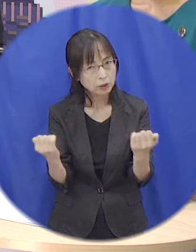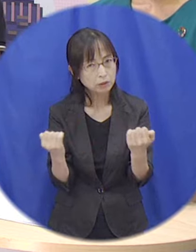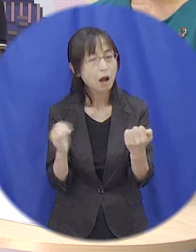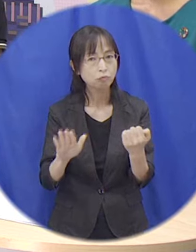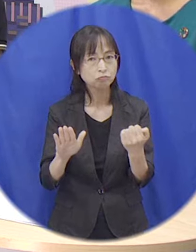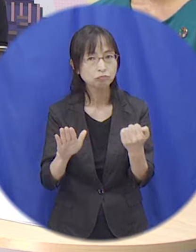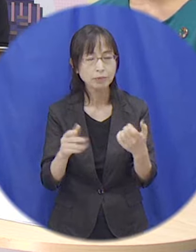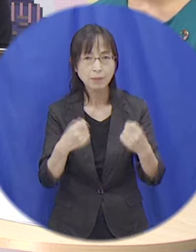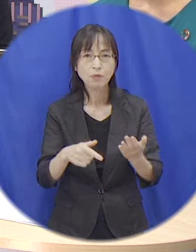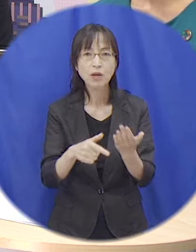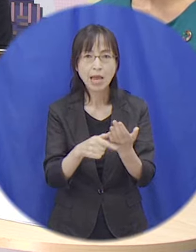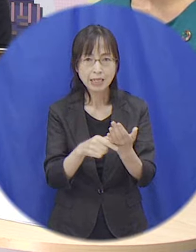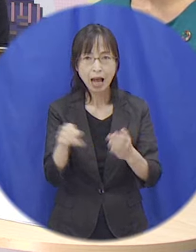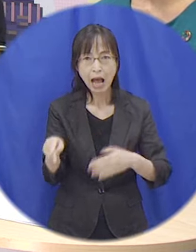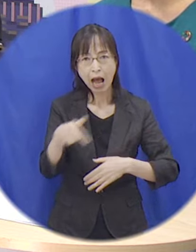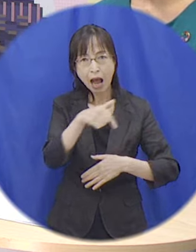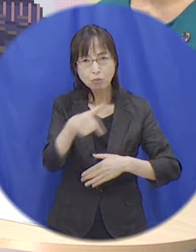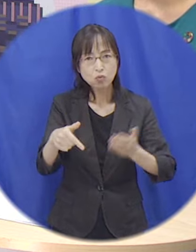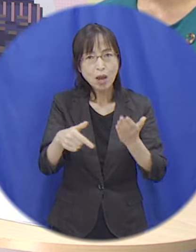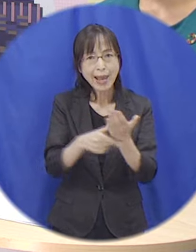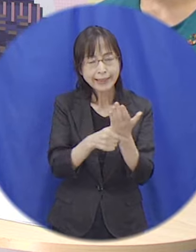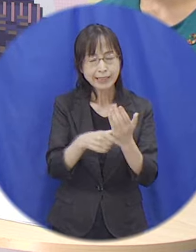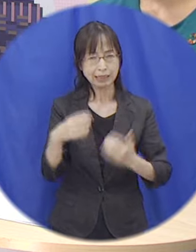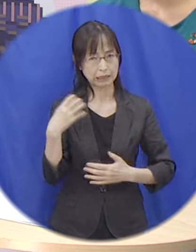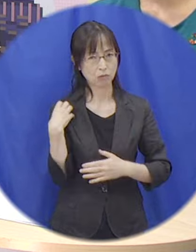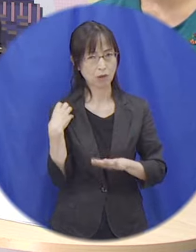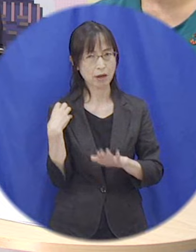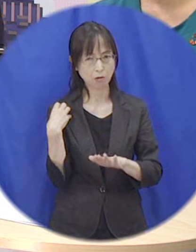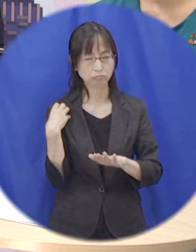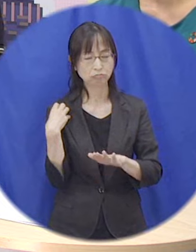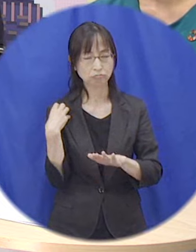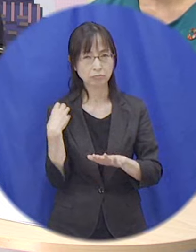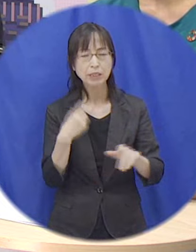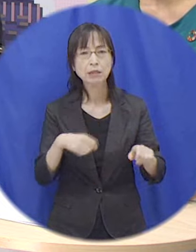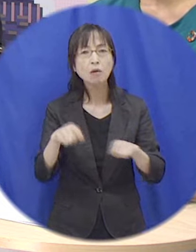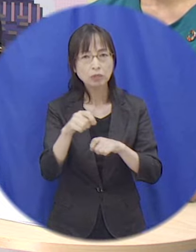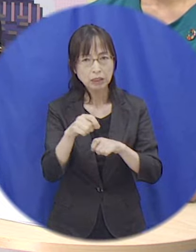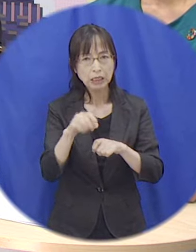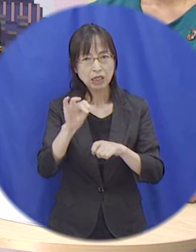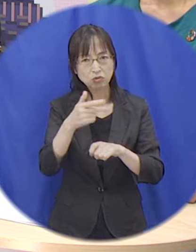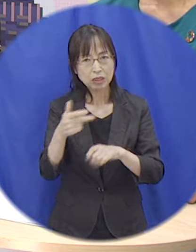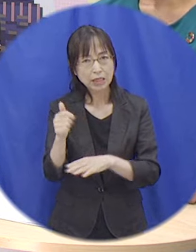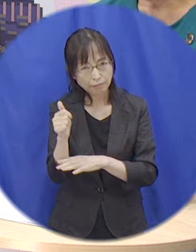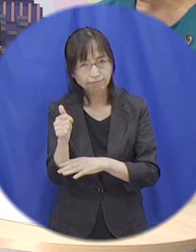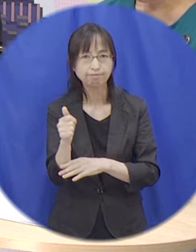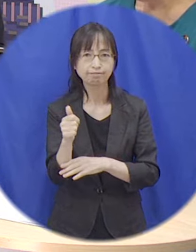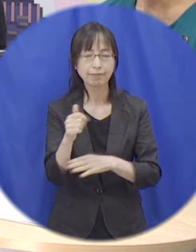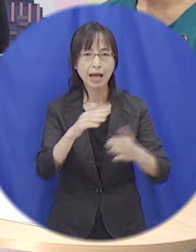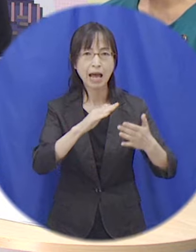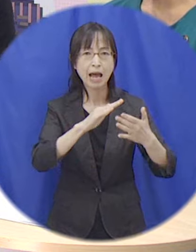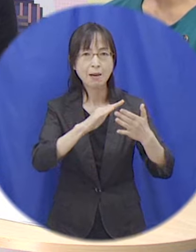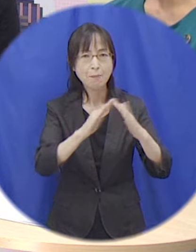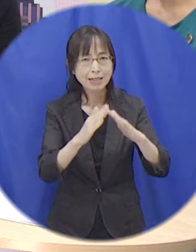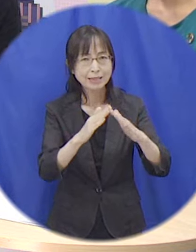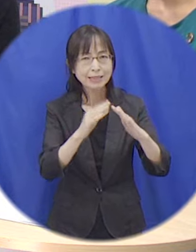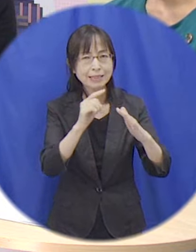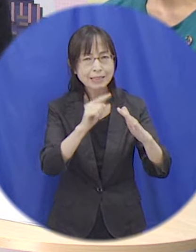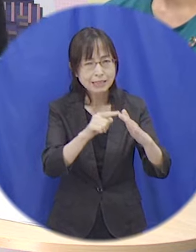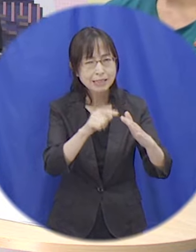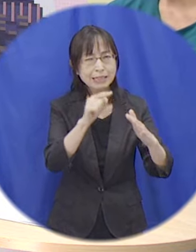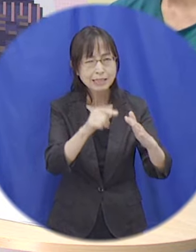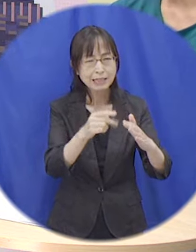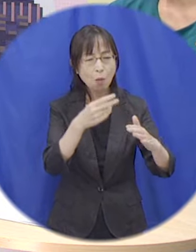池袋駅がこのハブ駅としての機能を、ね、担っている反面、辻さん、 この町への課題というのが